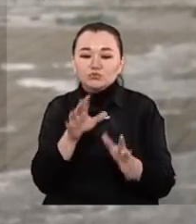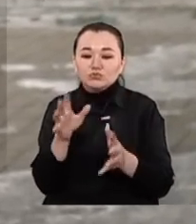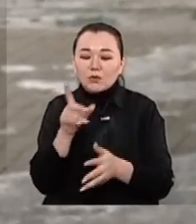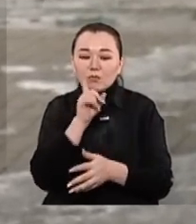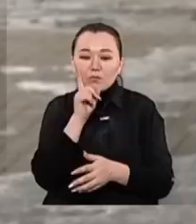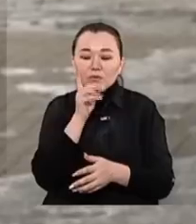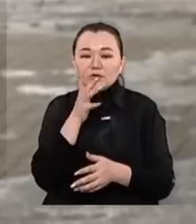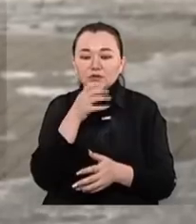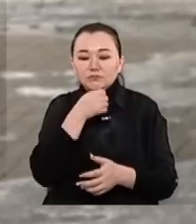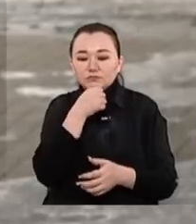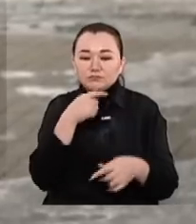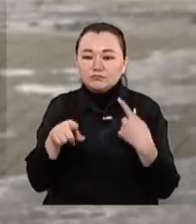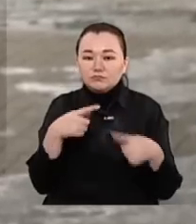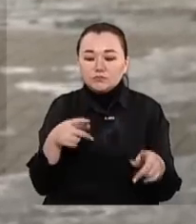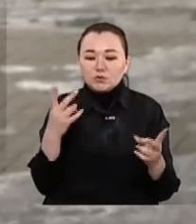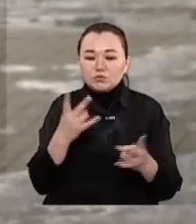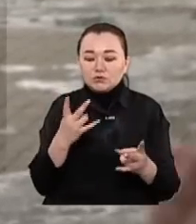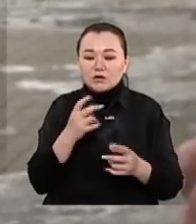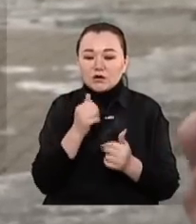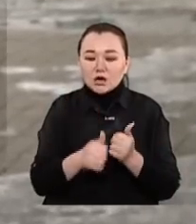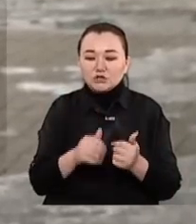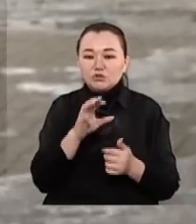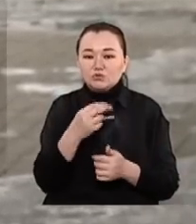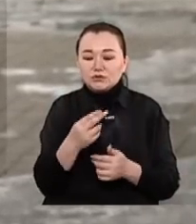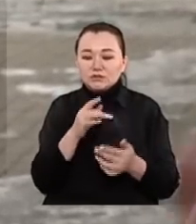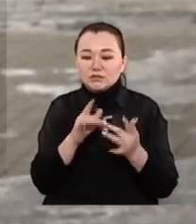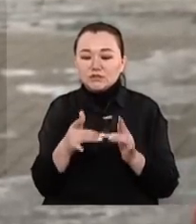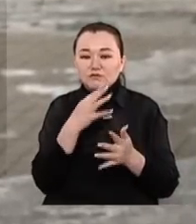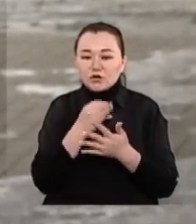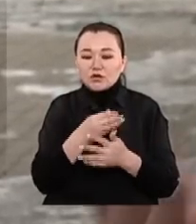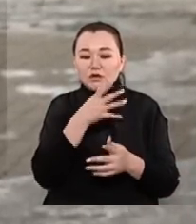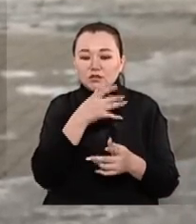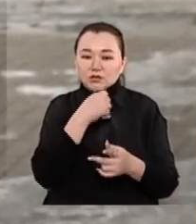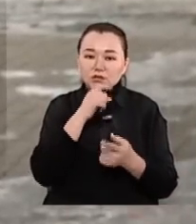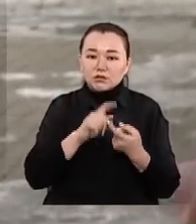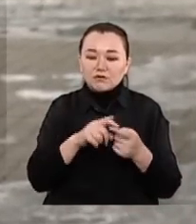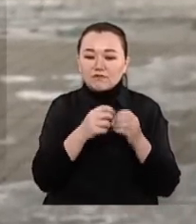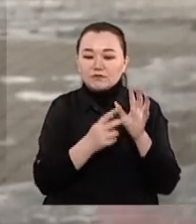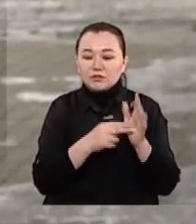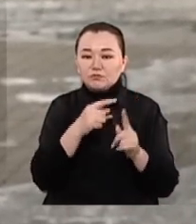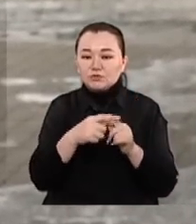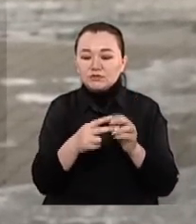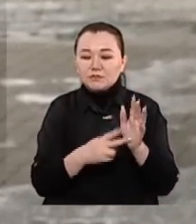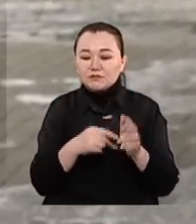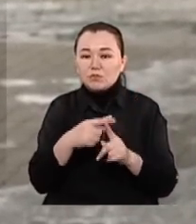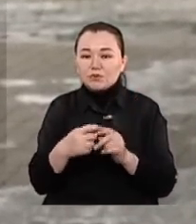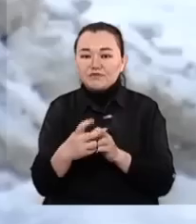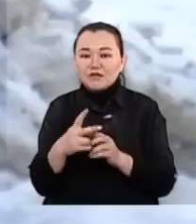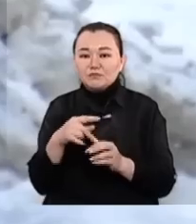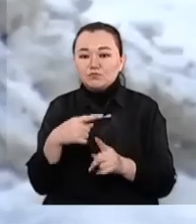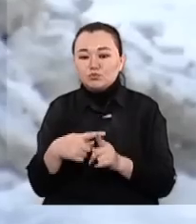жас ерекшелігін ескеру керек. Мысалы, әрбір әлеуметтік желінің өзінің жас ерекшелігі бар. 18+, 17+, 12+ деген